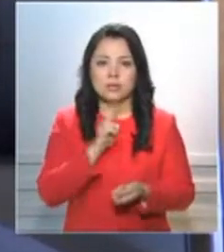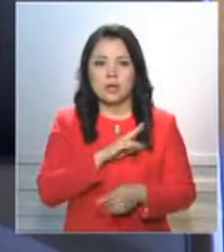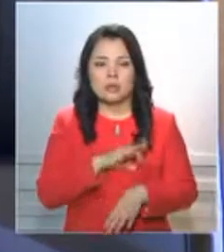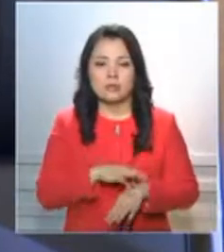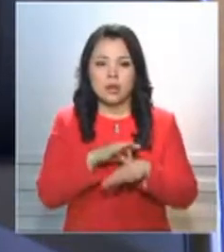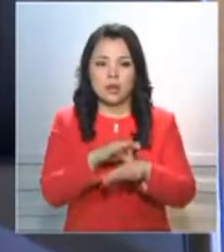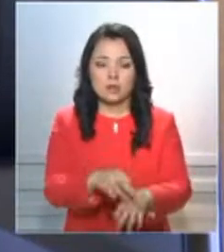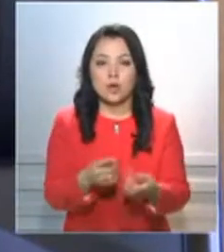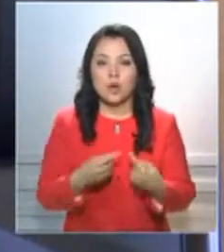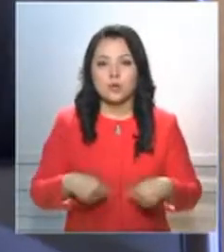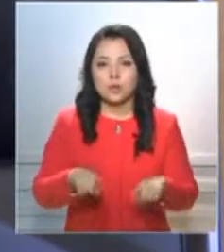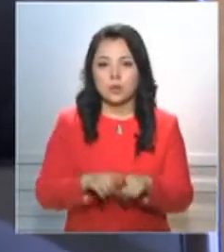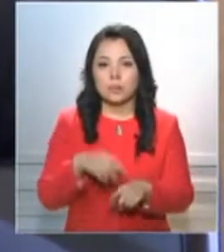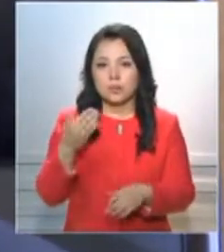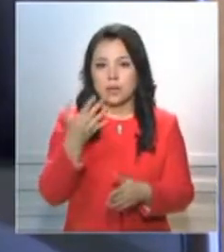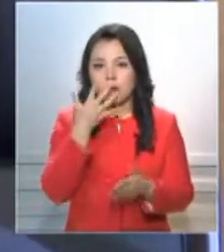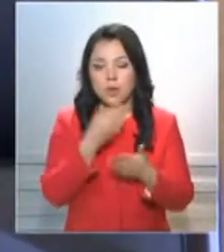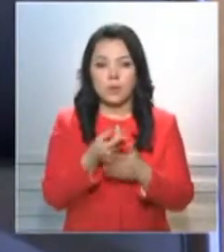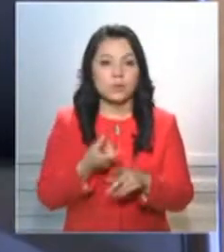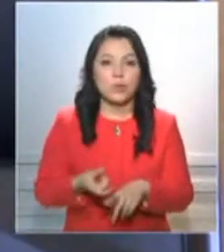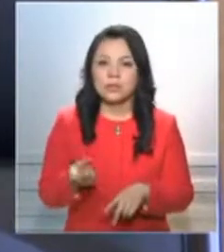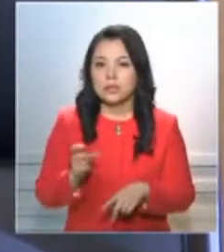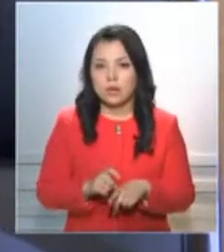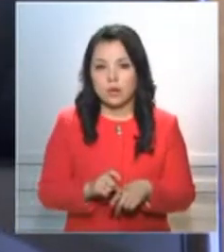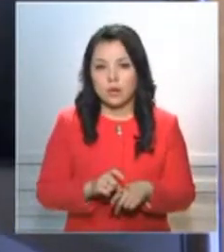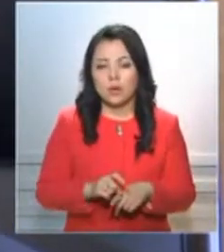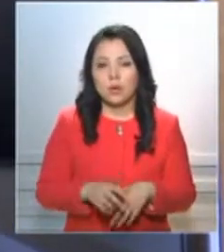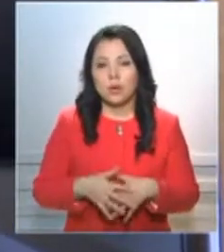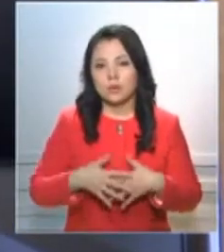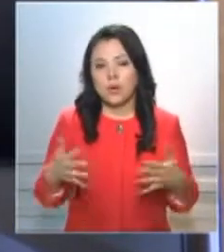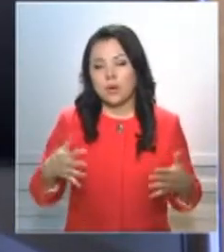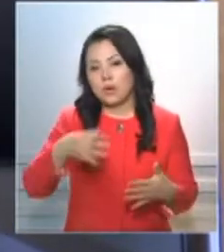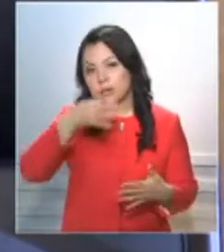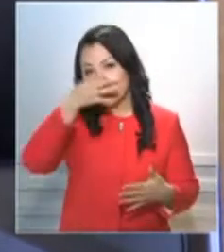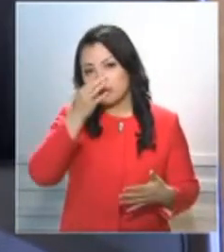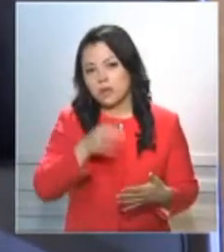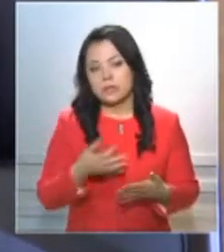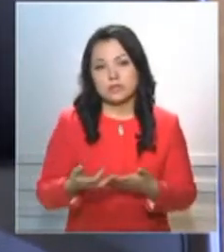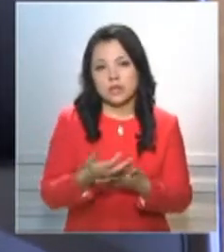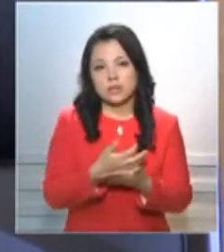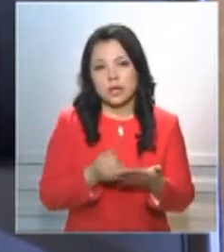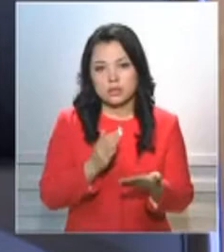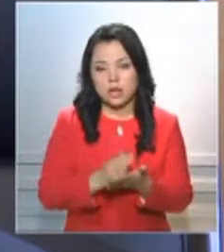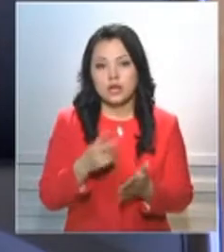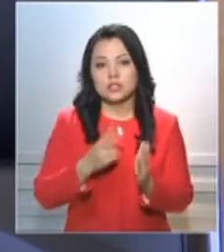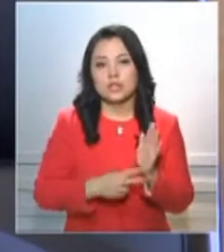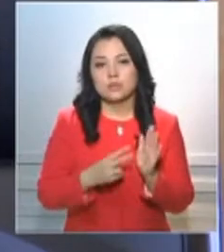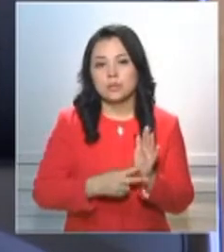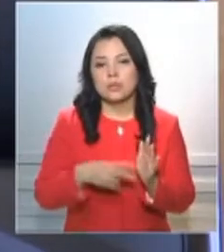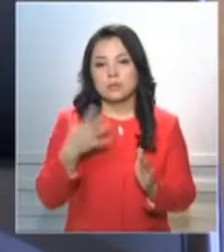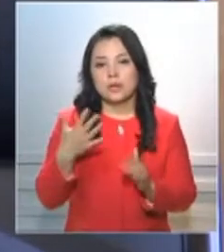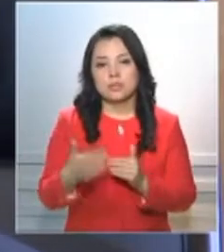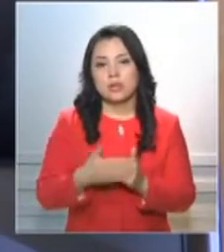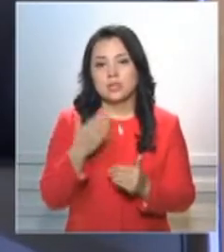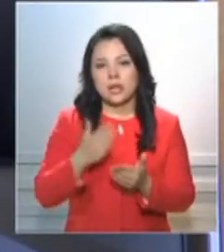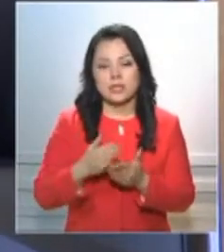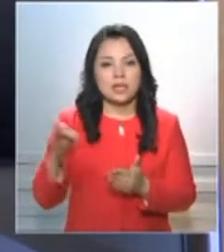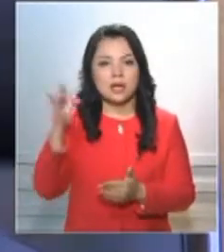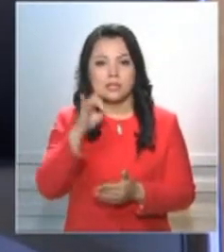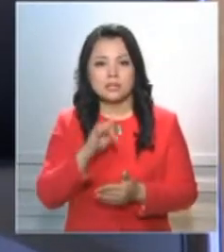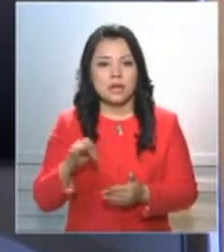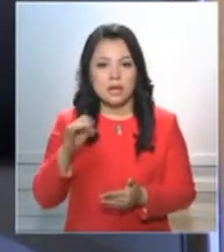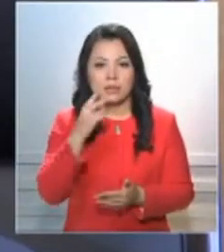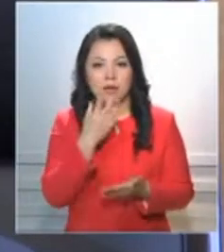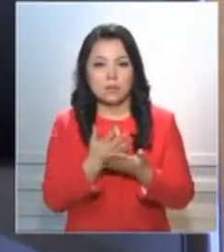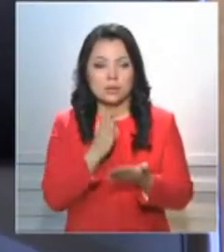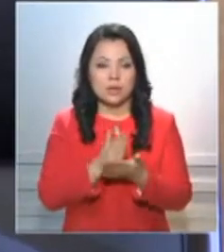ұйым өте көп тәжірибе жинақтаған, 75 жылдан астам тарихы бар. Біз жыл сайын